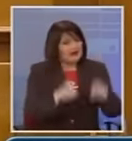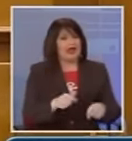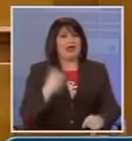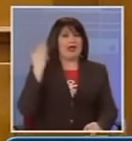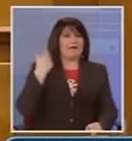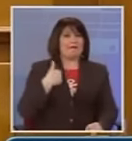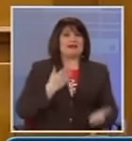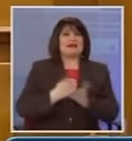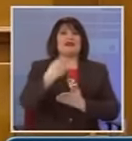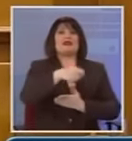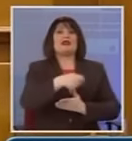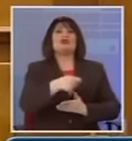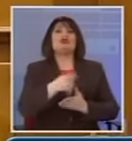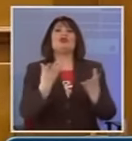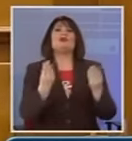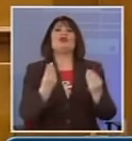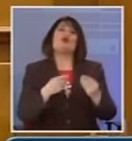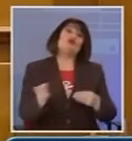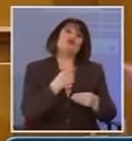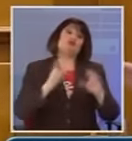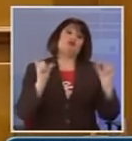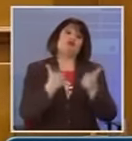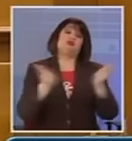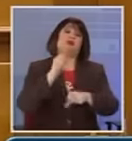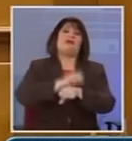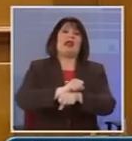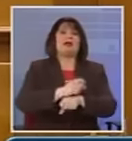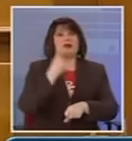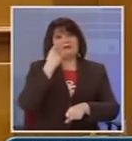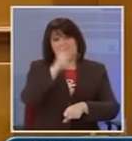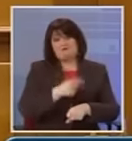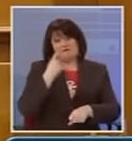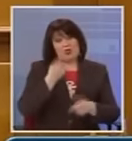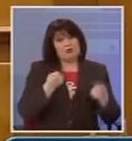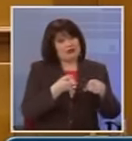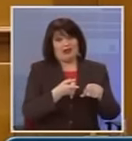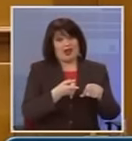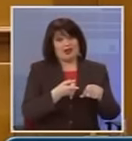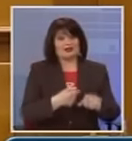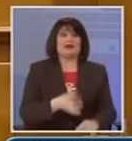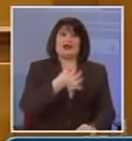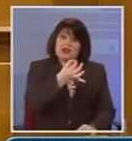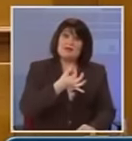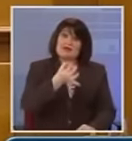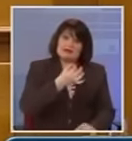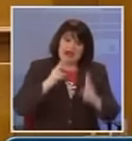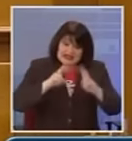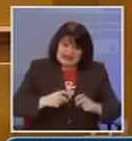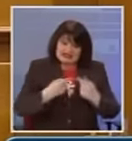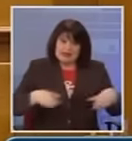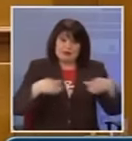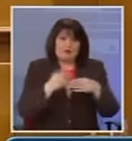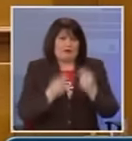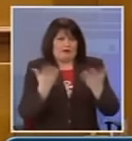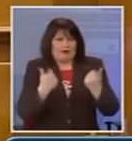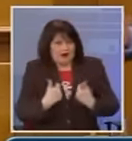μας η δικαιοσύνη έβαλε αρκετούς μεγαλόσχημους στη φυλακή. Εσείς θα δούμε τι ακριβώς θα κάνετε. Ακόμα μιλήσατε για εξεταστικές επιτροπές. Κανένα